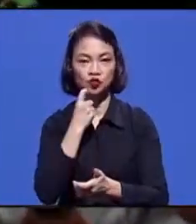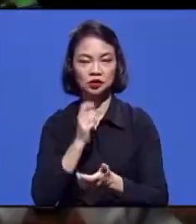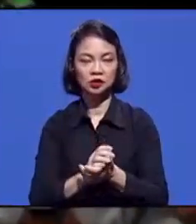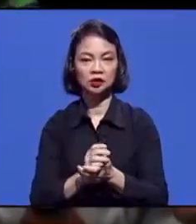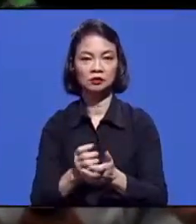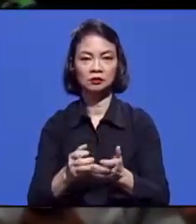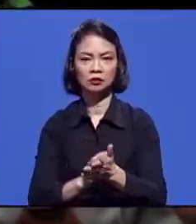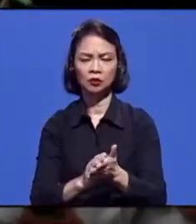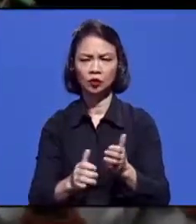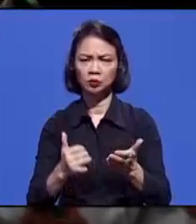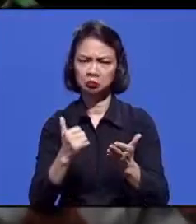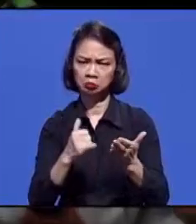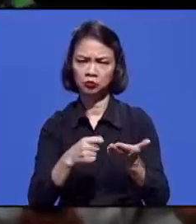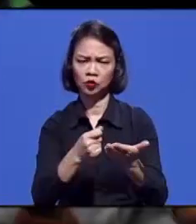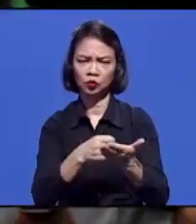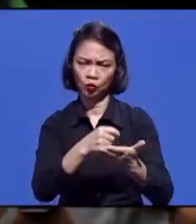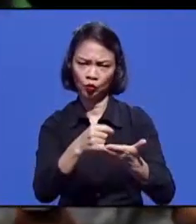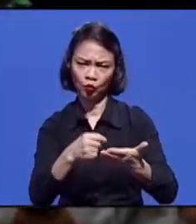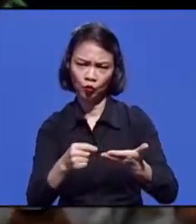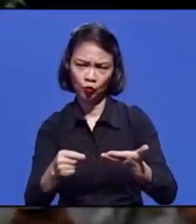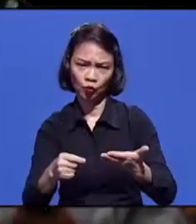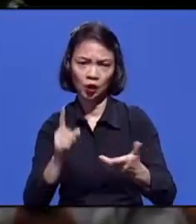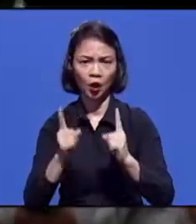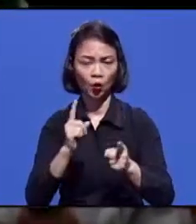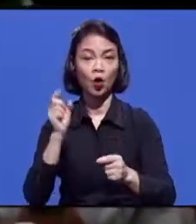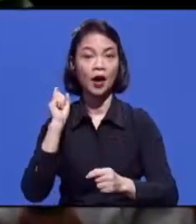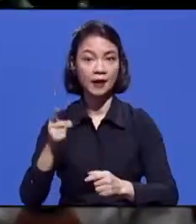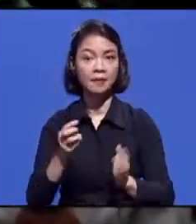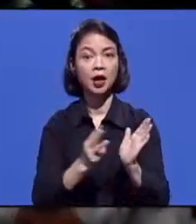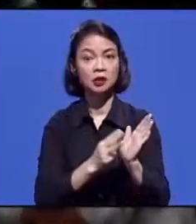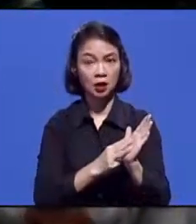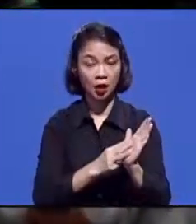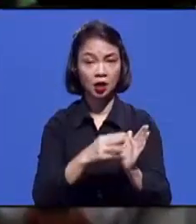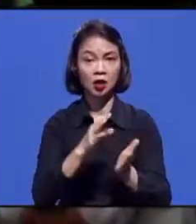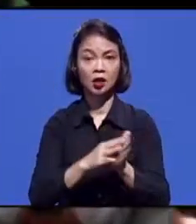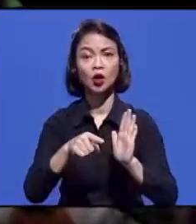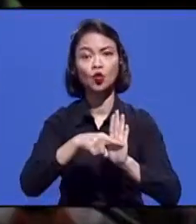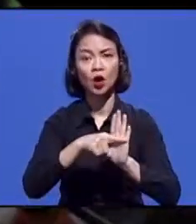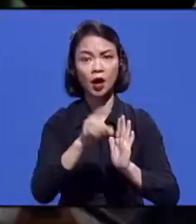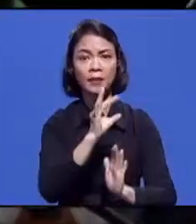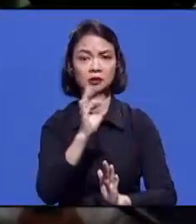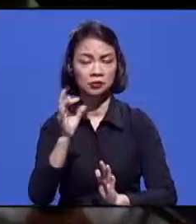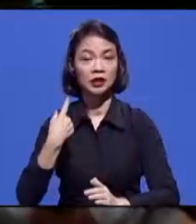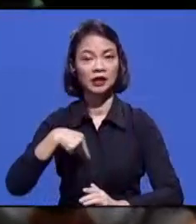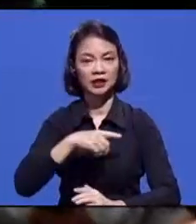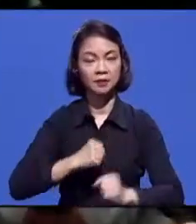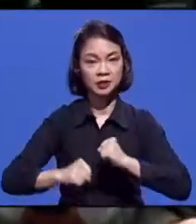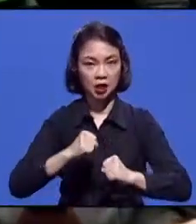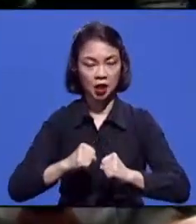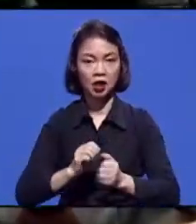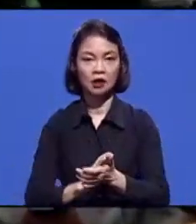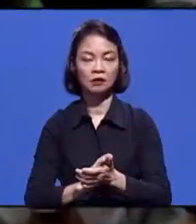punya praktek. Untuk kalau ada kesalahan-kesalahan atau kekurangan apa, kita bisa lakukan sehingga saat